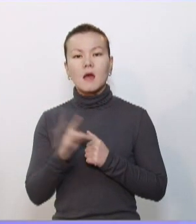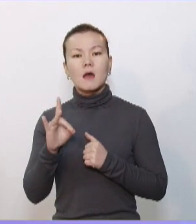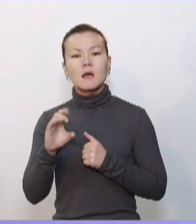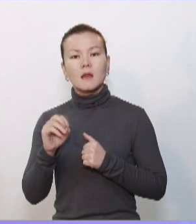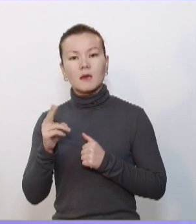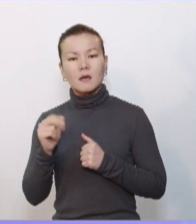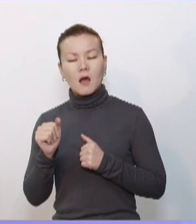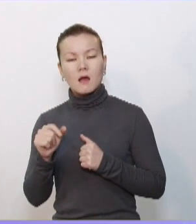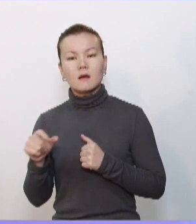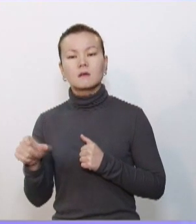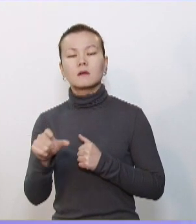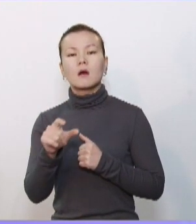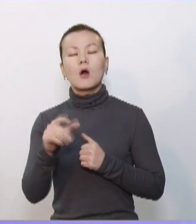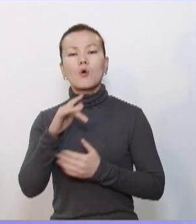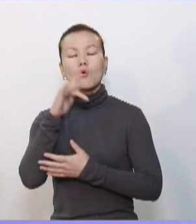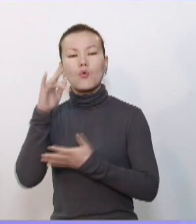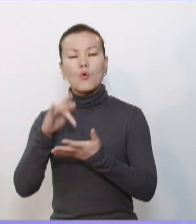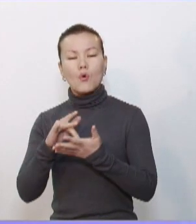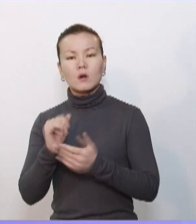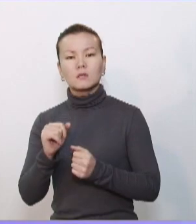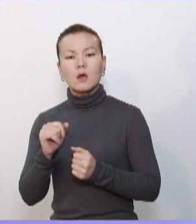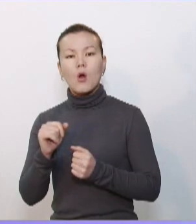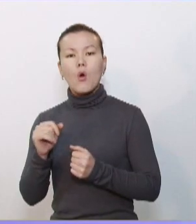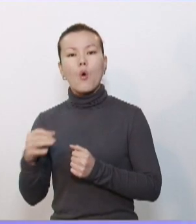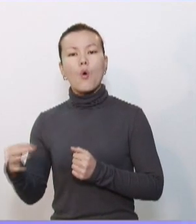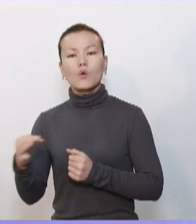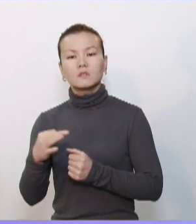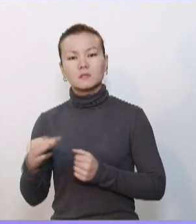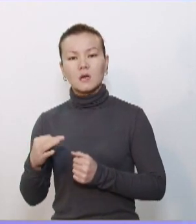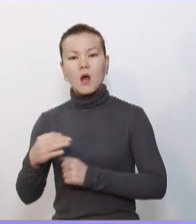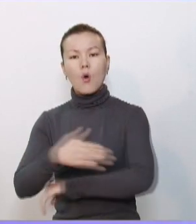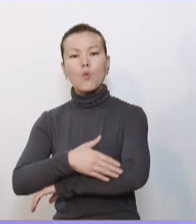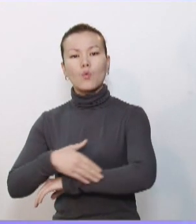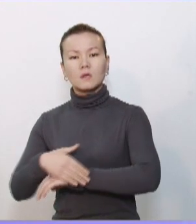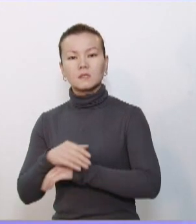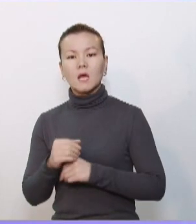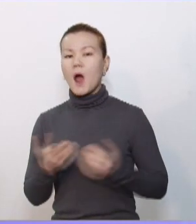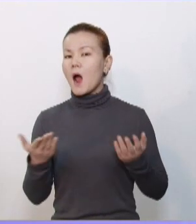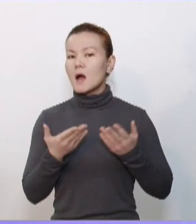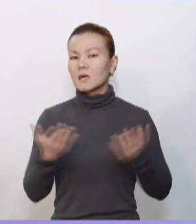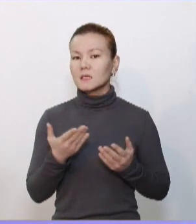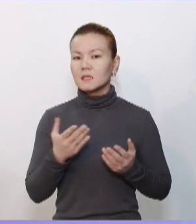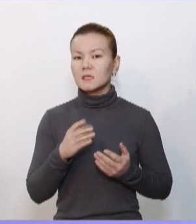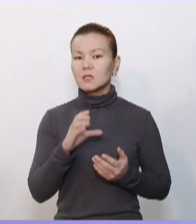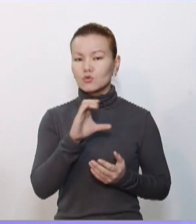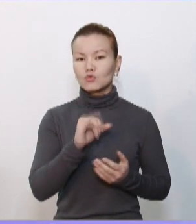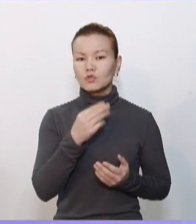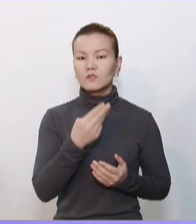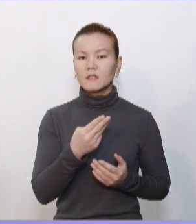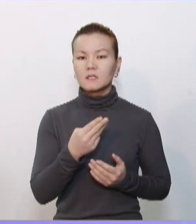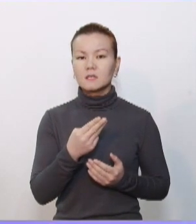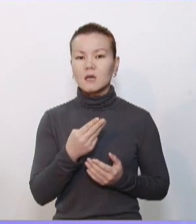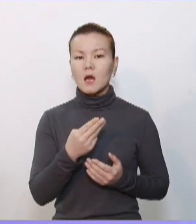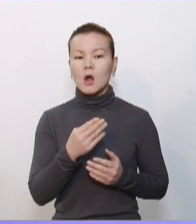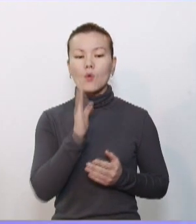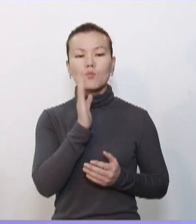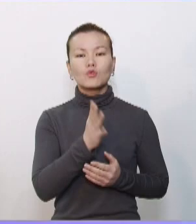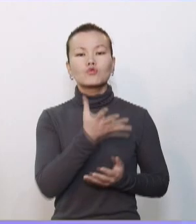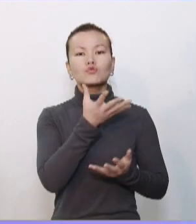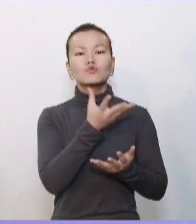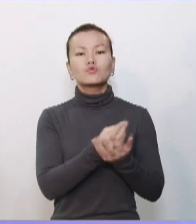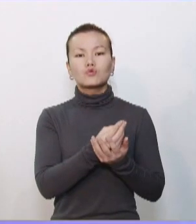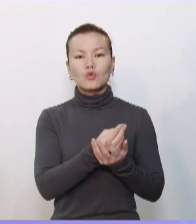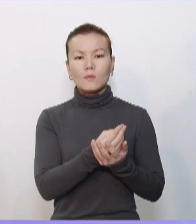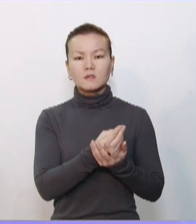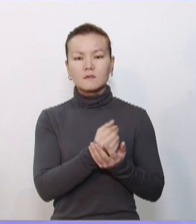Река, город, озеро, улица. А какие имена существительные будут